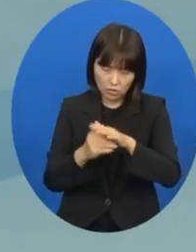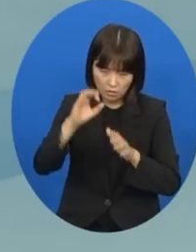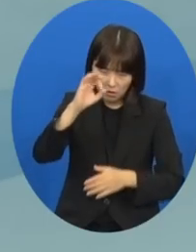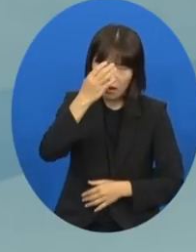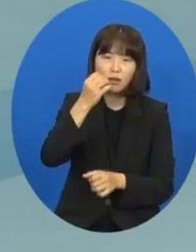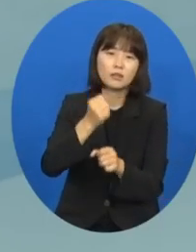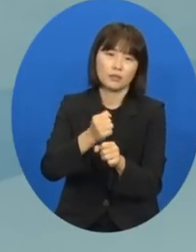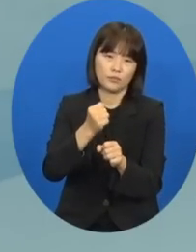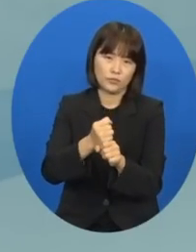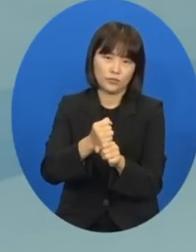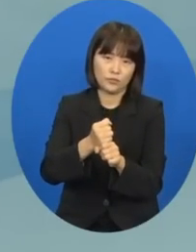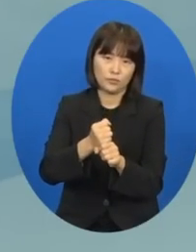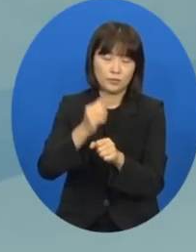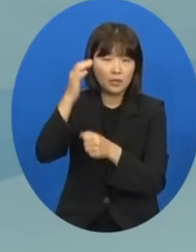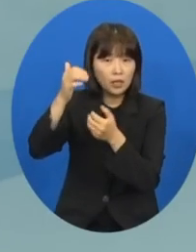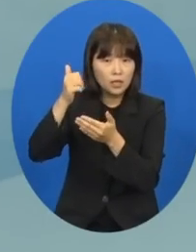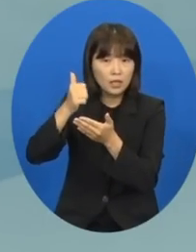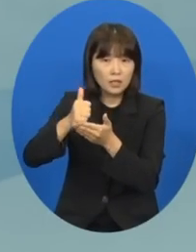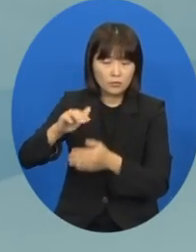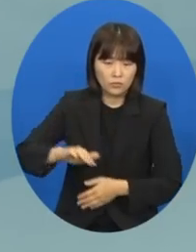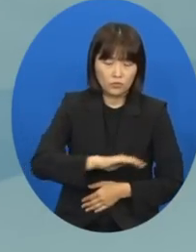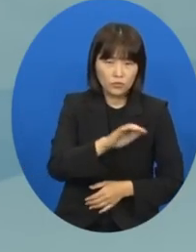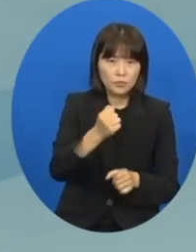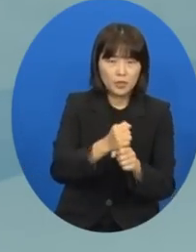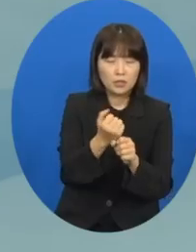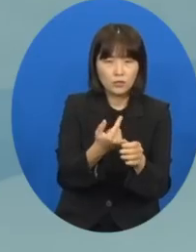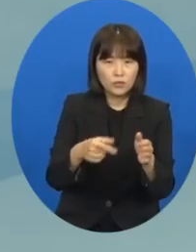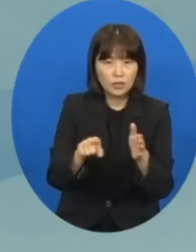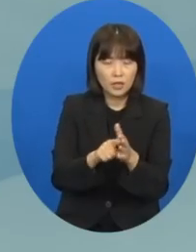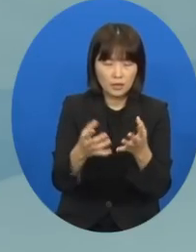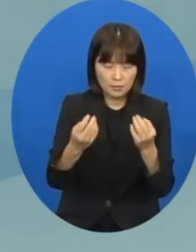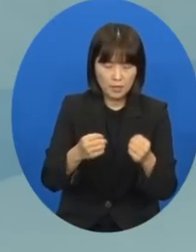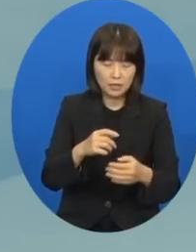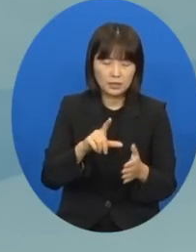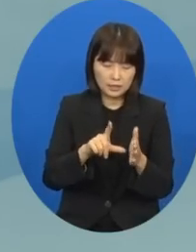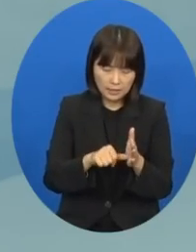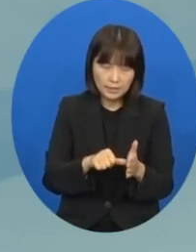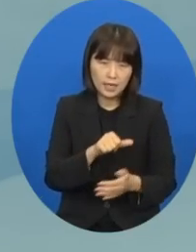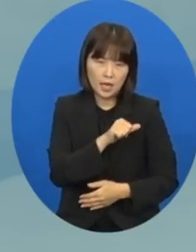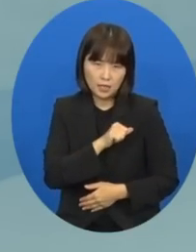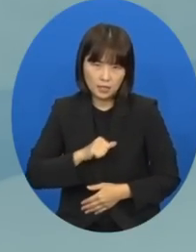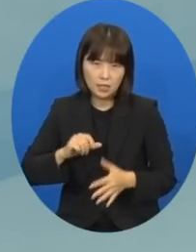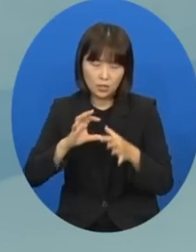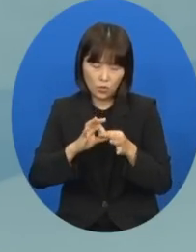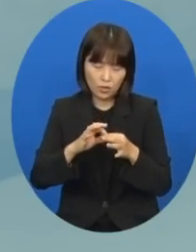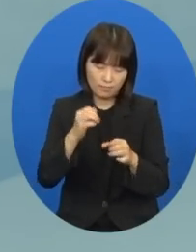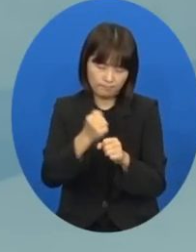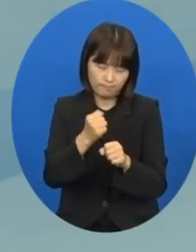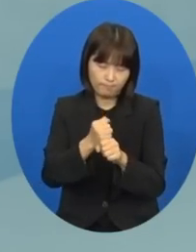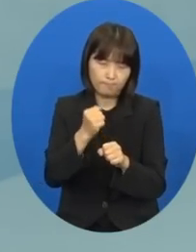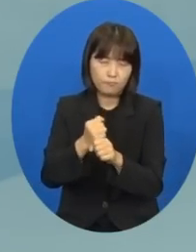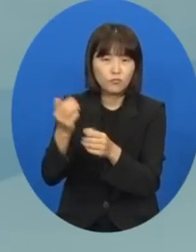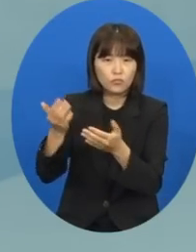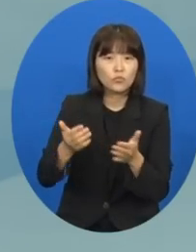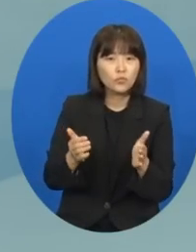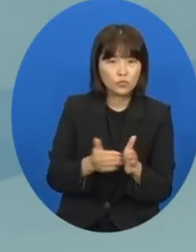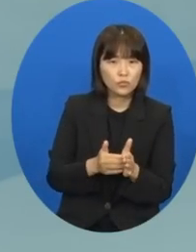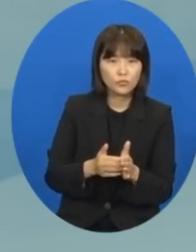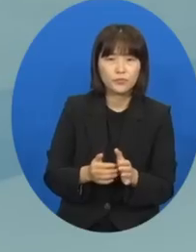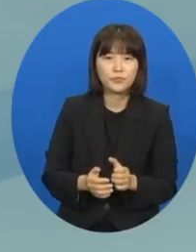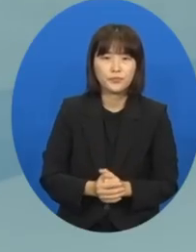빚으시기 위해서 많은 시간과 인내를 통해서 우리를 빚으신다는 거예요. 그래서 헬라어 구약 성경